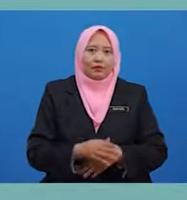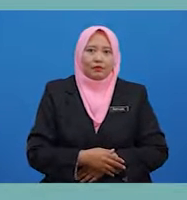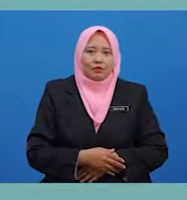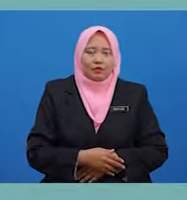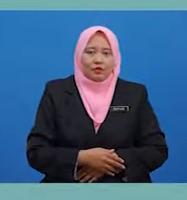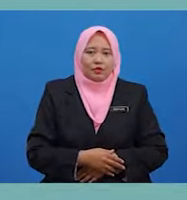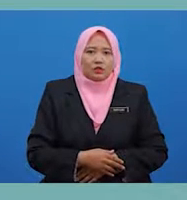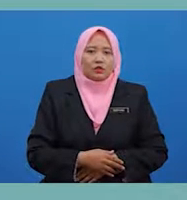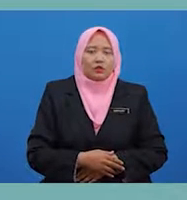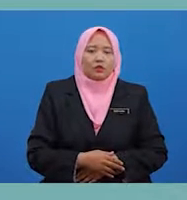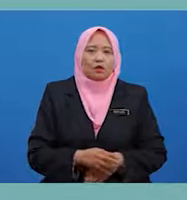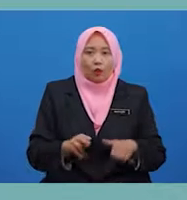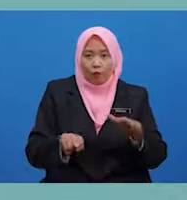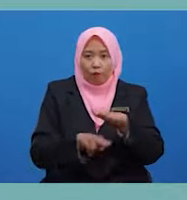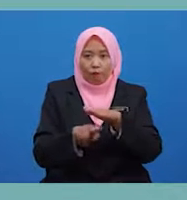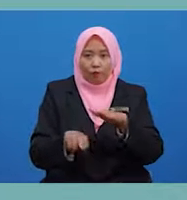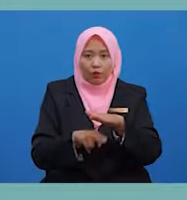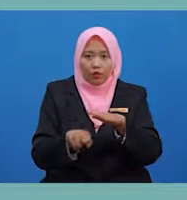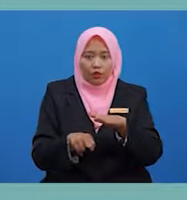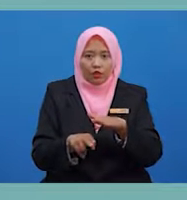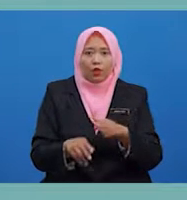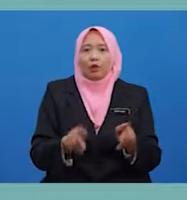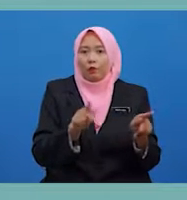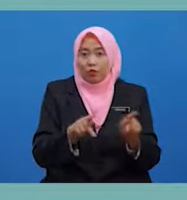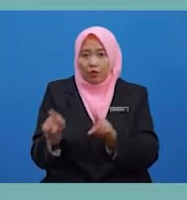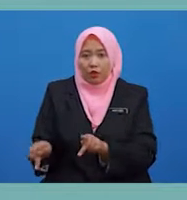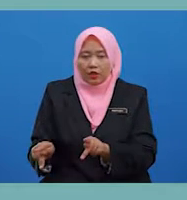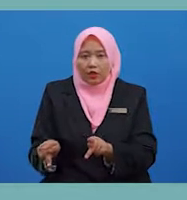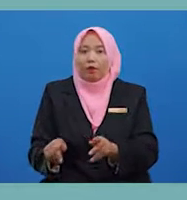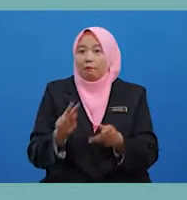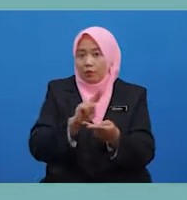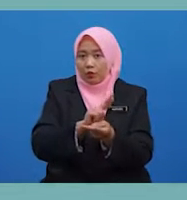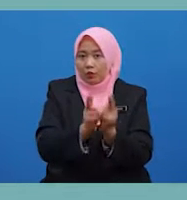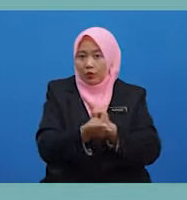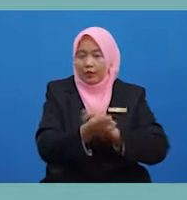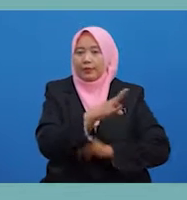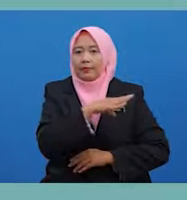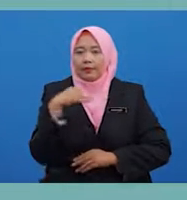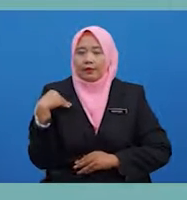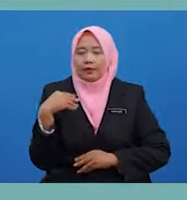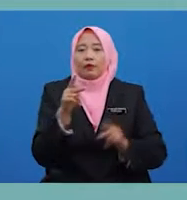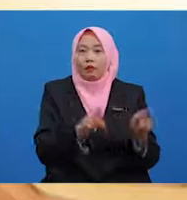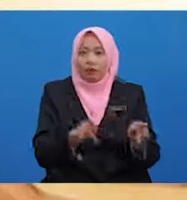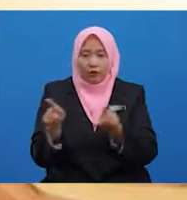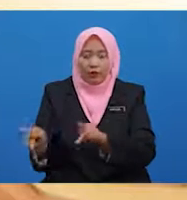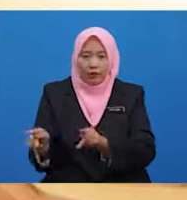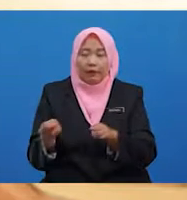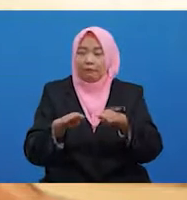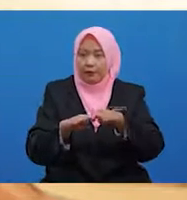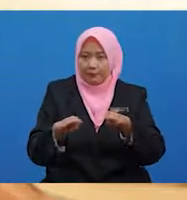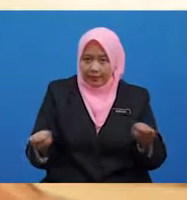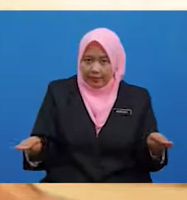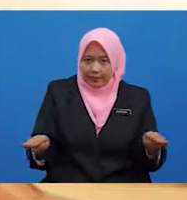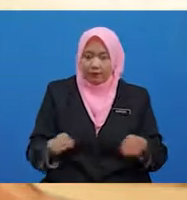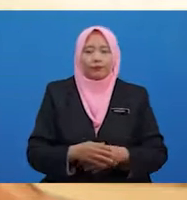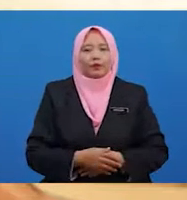Secara umumnya, pola terbahagi kepada dua, iaitu pola perubahan dan pola perbandingan. Dalam pelajaran